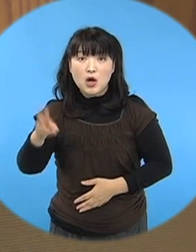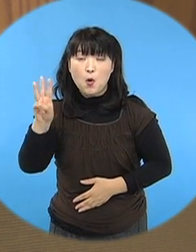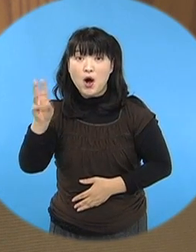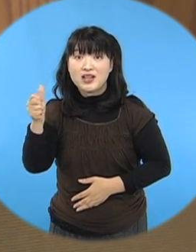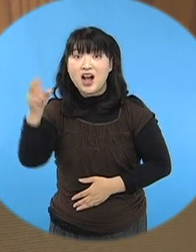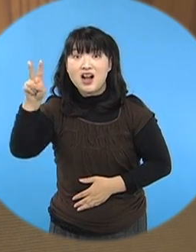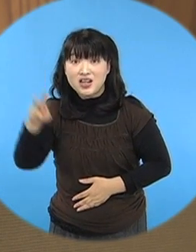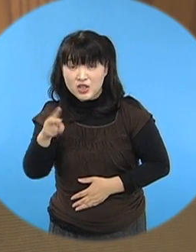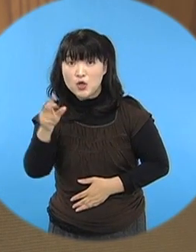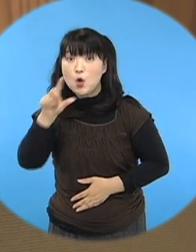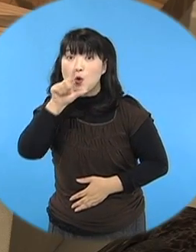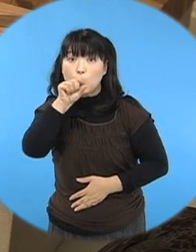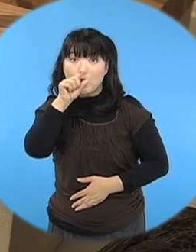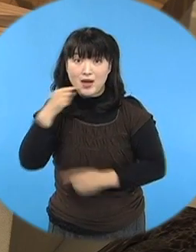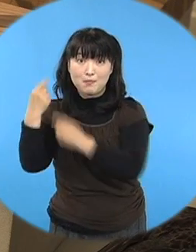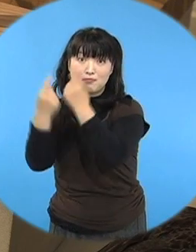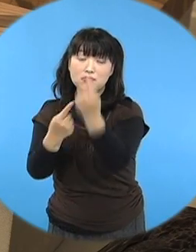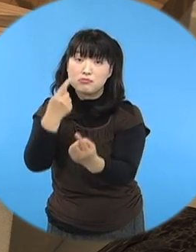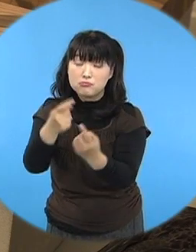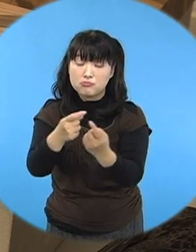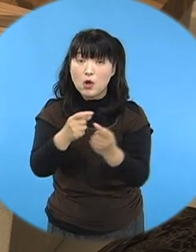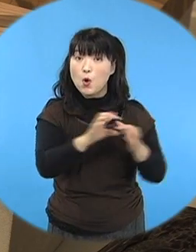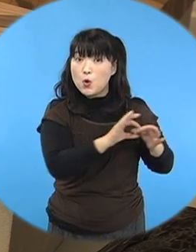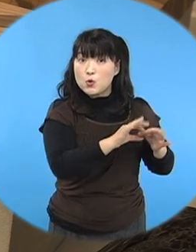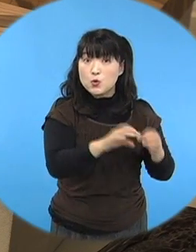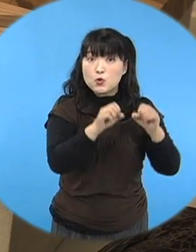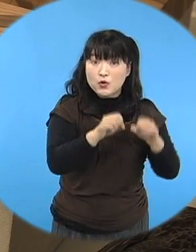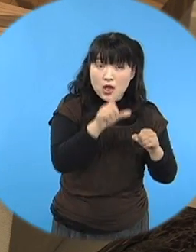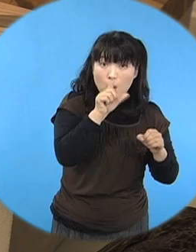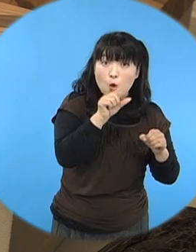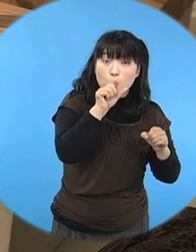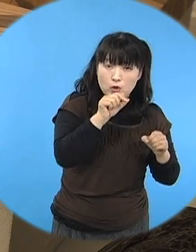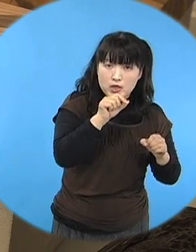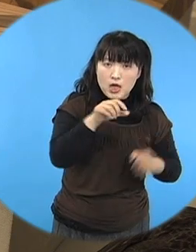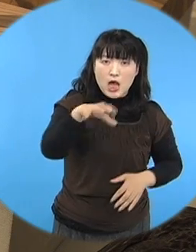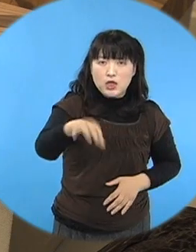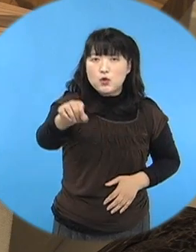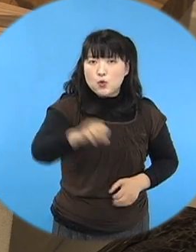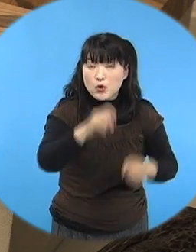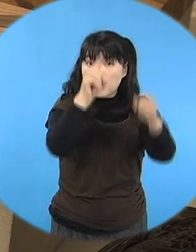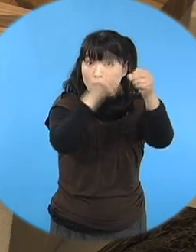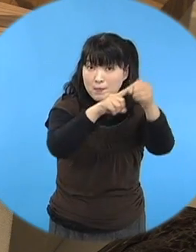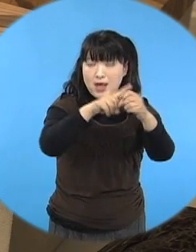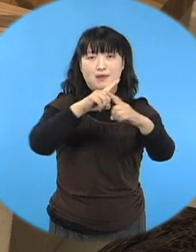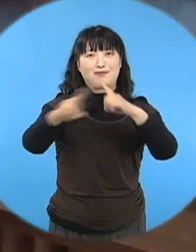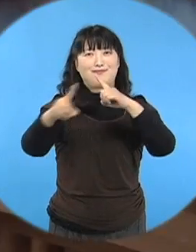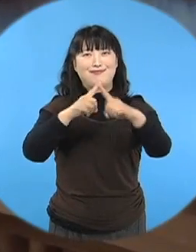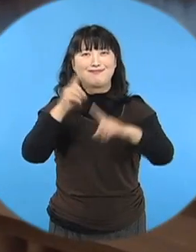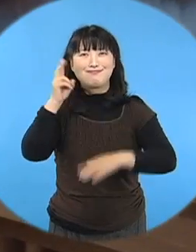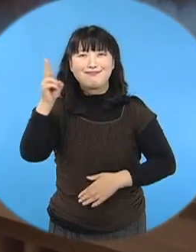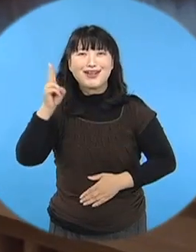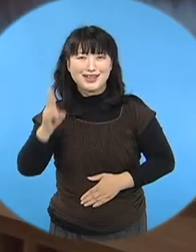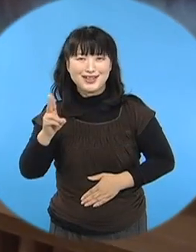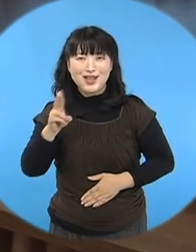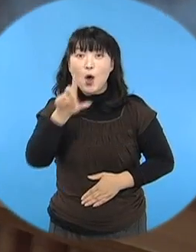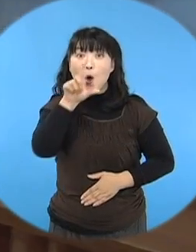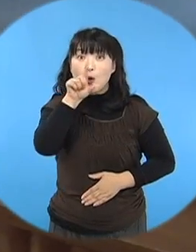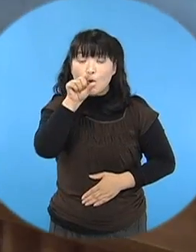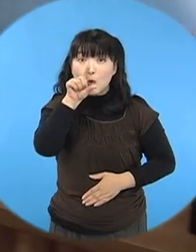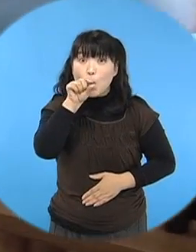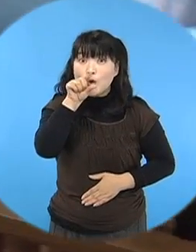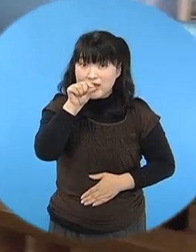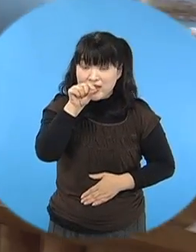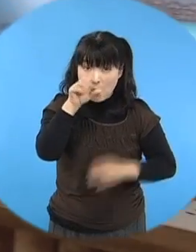鳥がたくさん来ていて、もともといた鳥もいるので陣取り合戦のようになっているそうなんです。そしてこちら